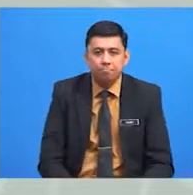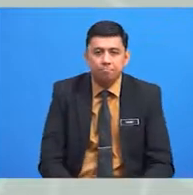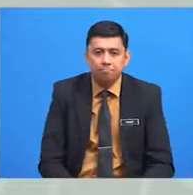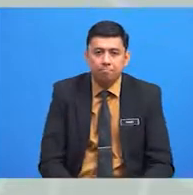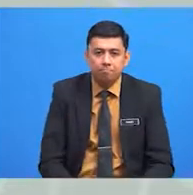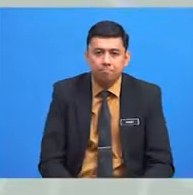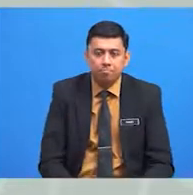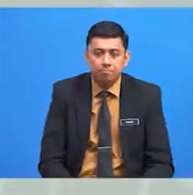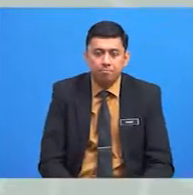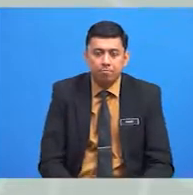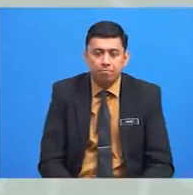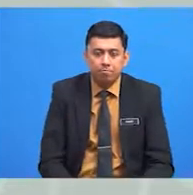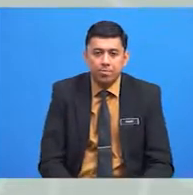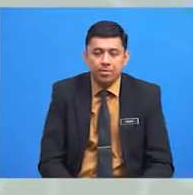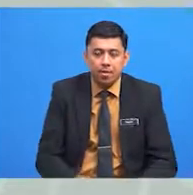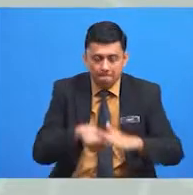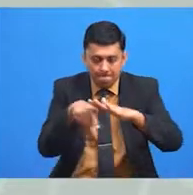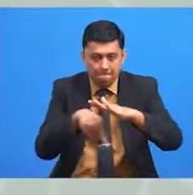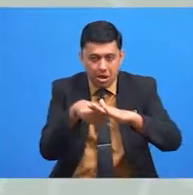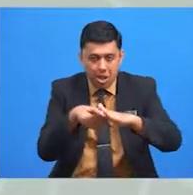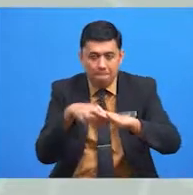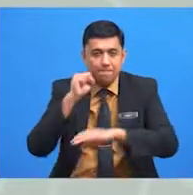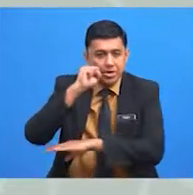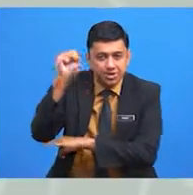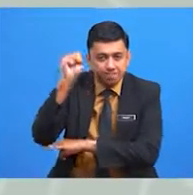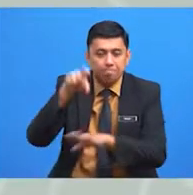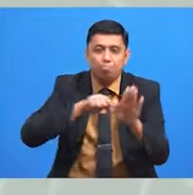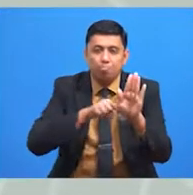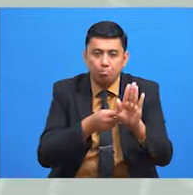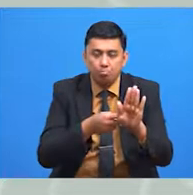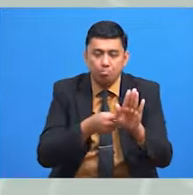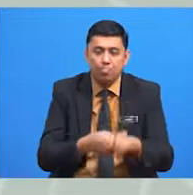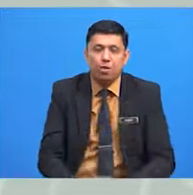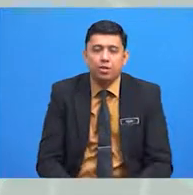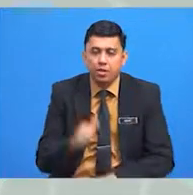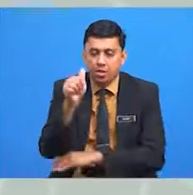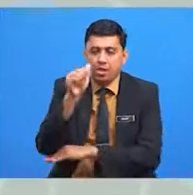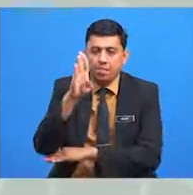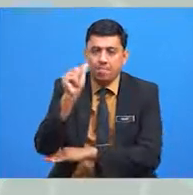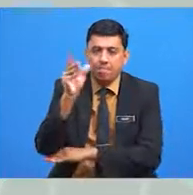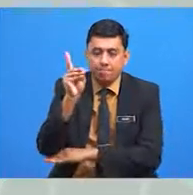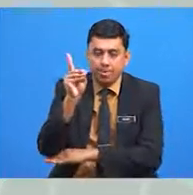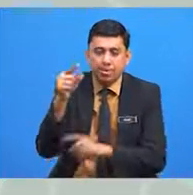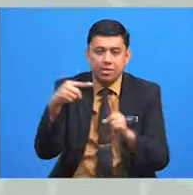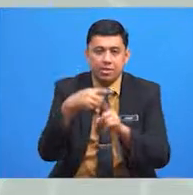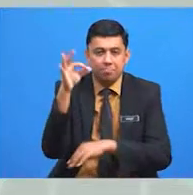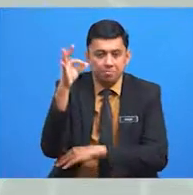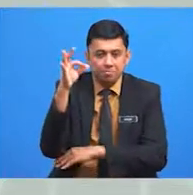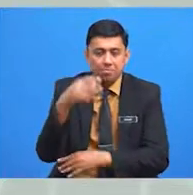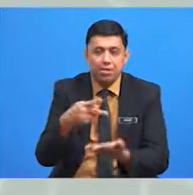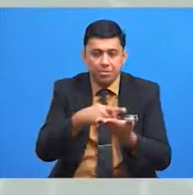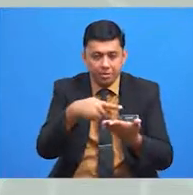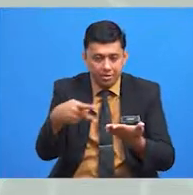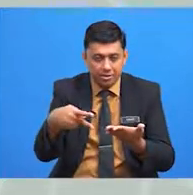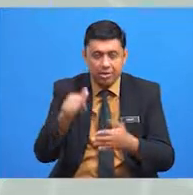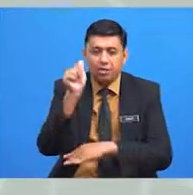Bahasa Melayu Moden pramerdeka bermula pada abad ke-19, hasil karangan